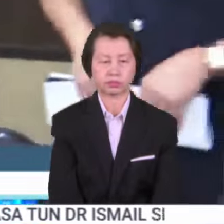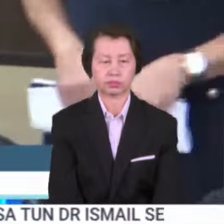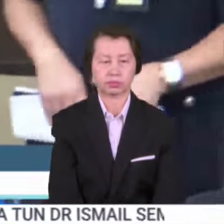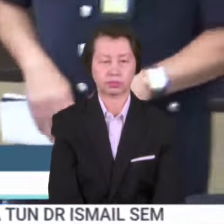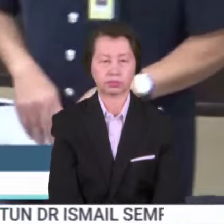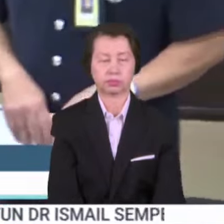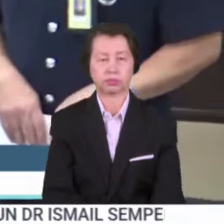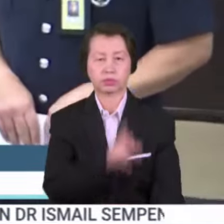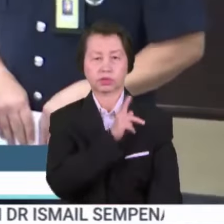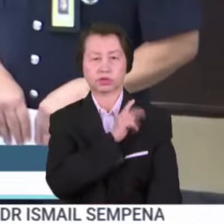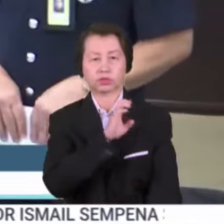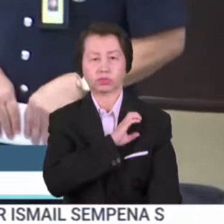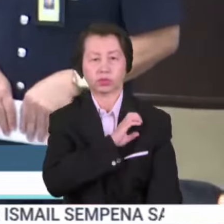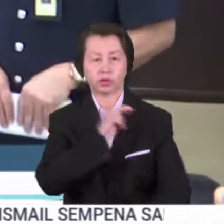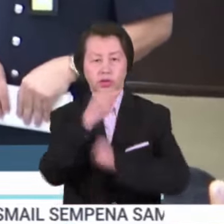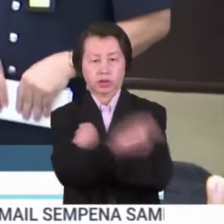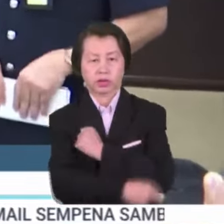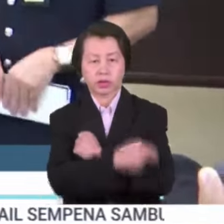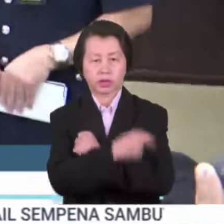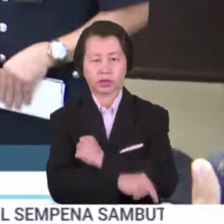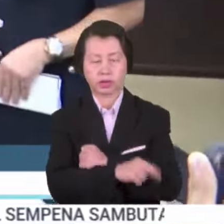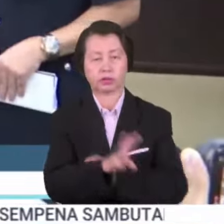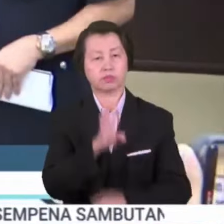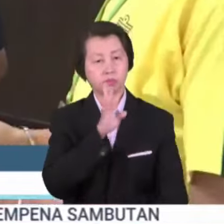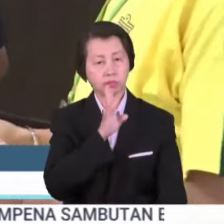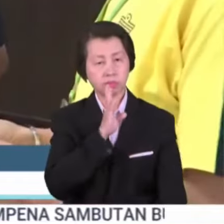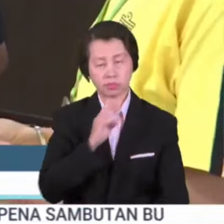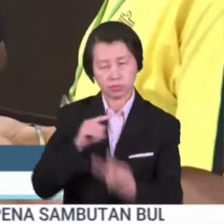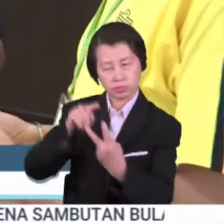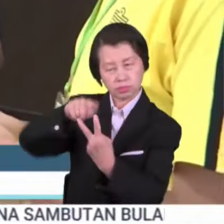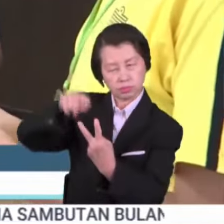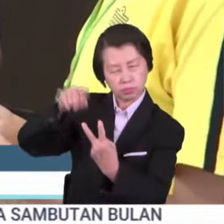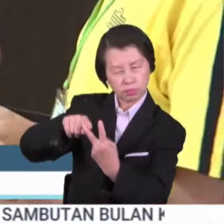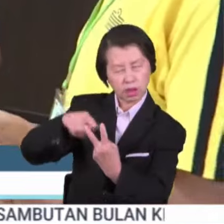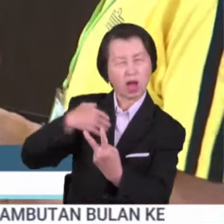menurut ketulis Negeri Datu Muhammad Safir Muhammad